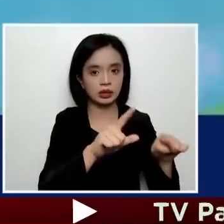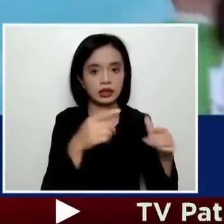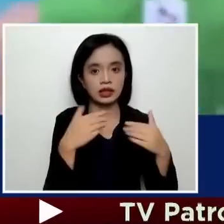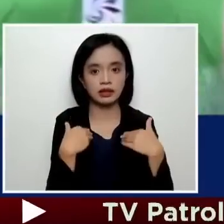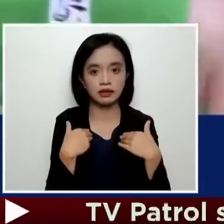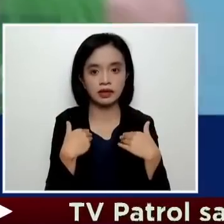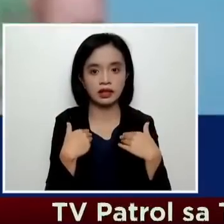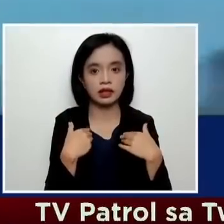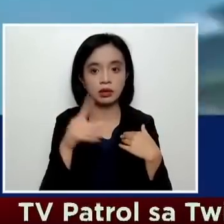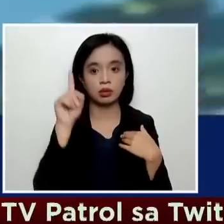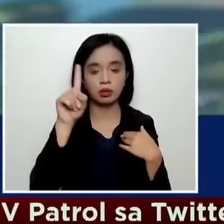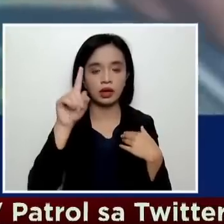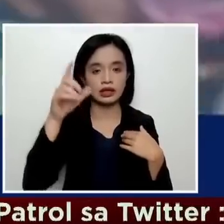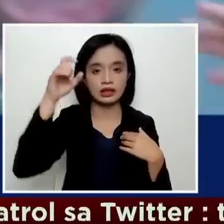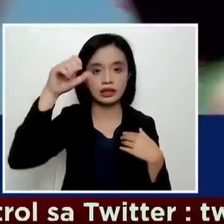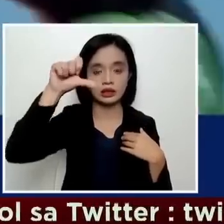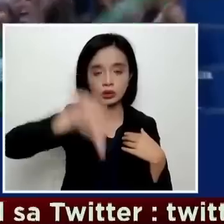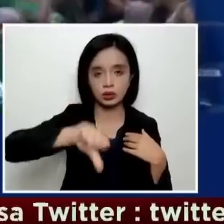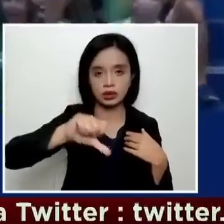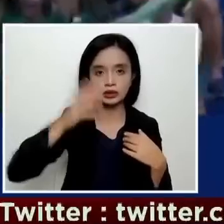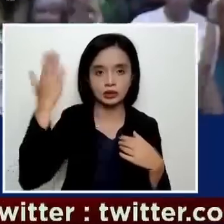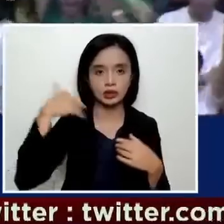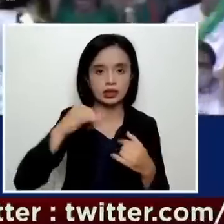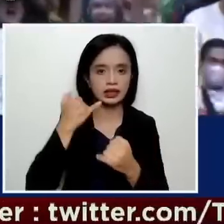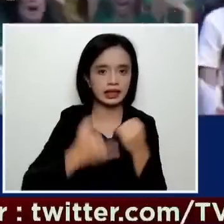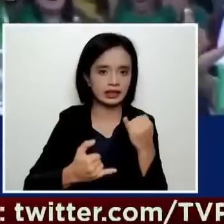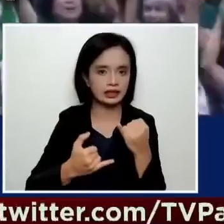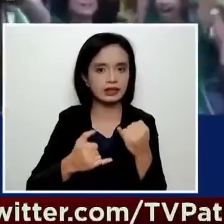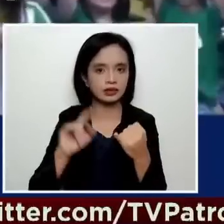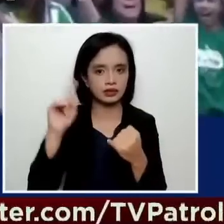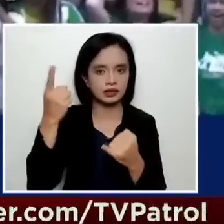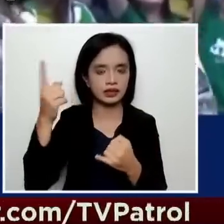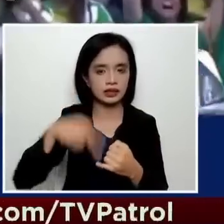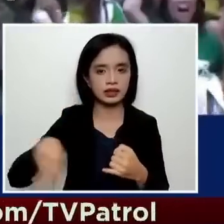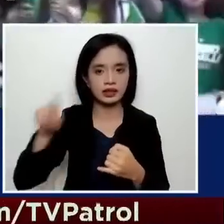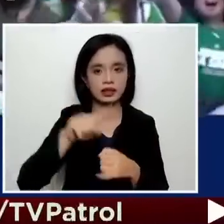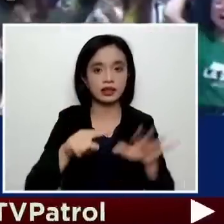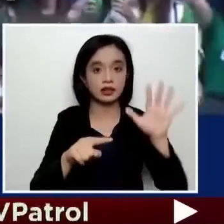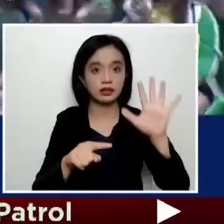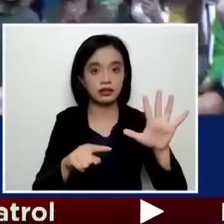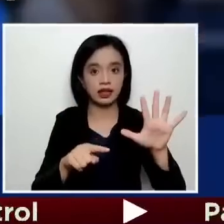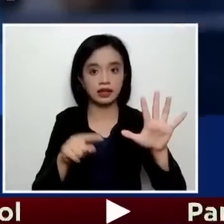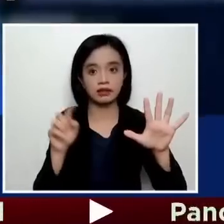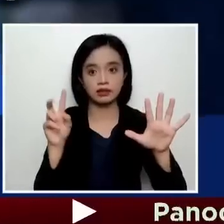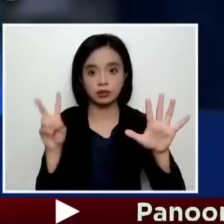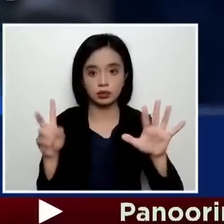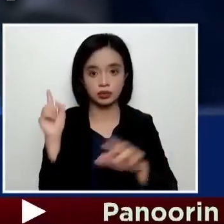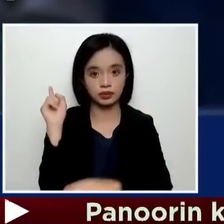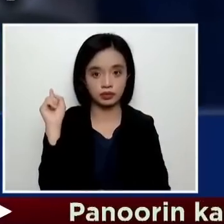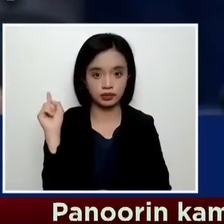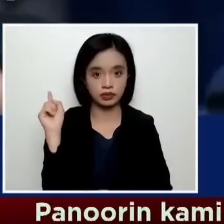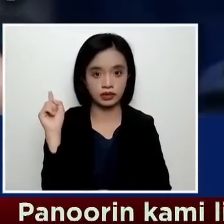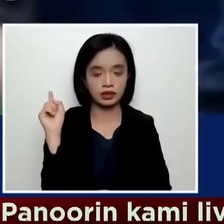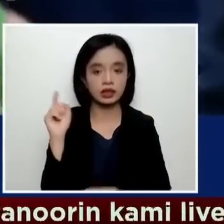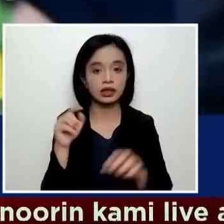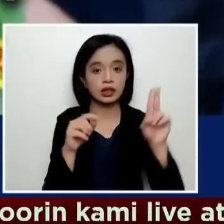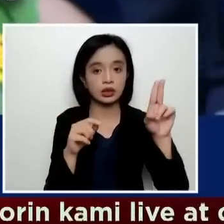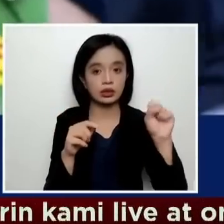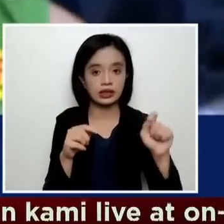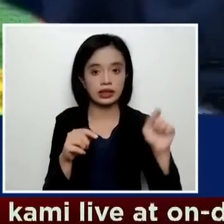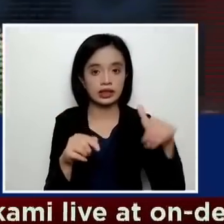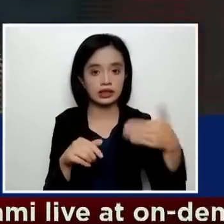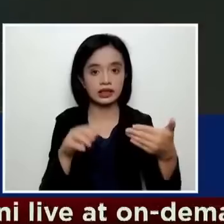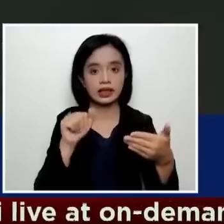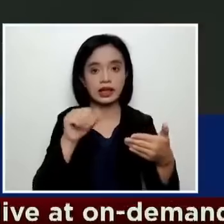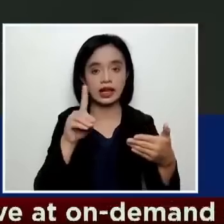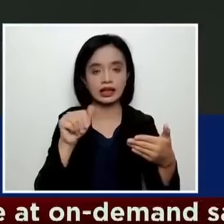talo sa huling match ng first round. Wow! 5-2 ang record ng UST Golden Tigresses habang 4-2 ang Adamson.